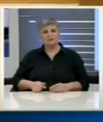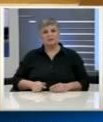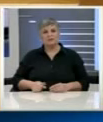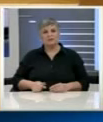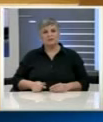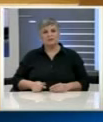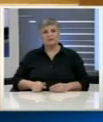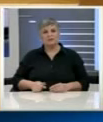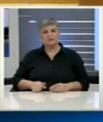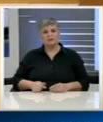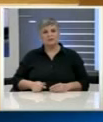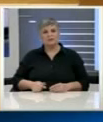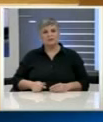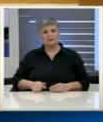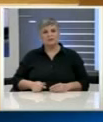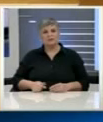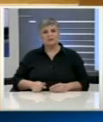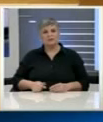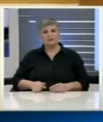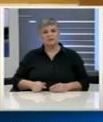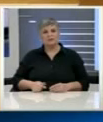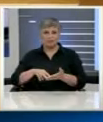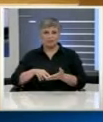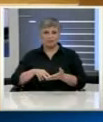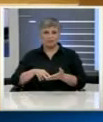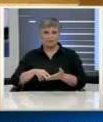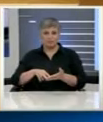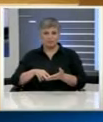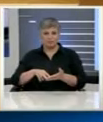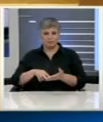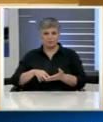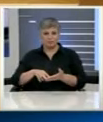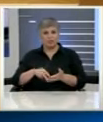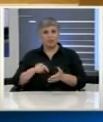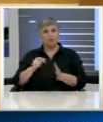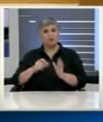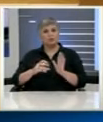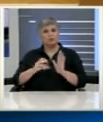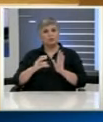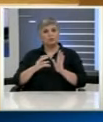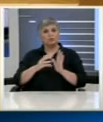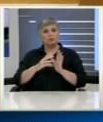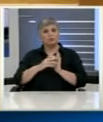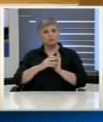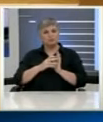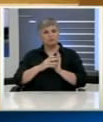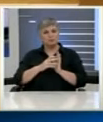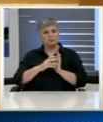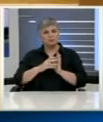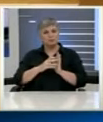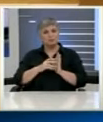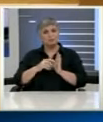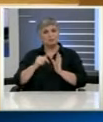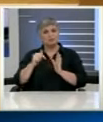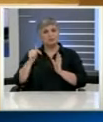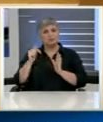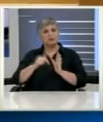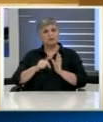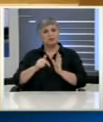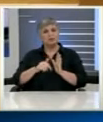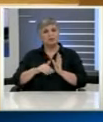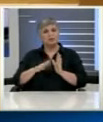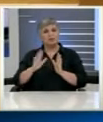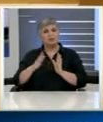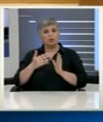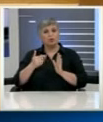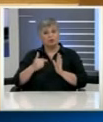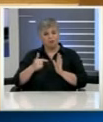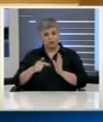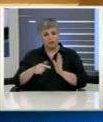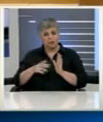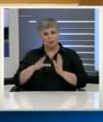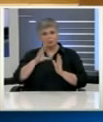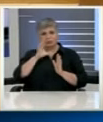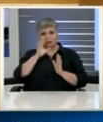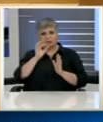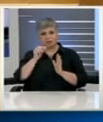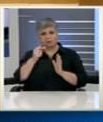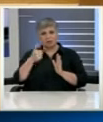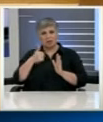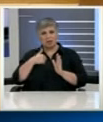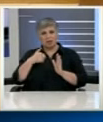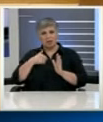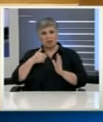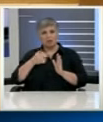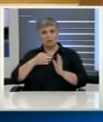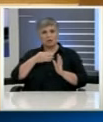πολιτι στο πολίτικο υπήρχε ένα άρθρο το οποίο χρησιμοποίησε κάποιες δικές μου φράσεις στις